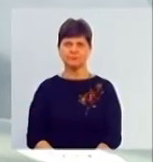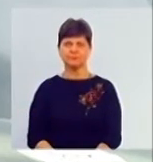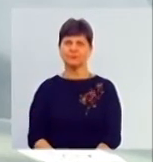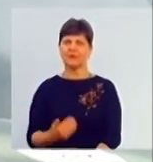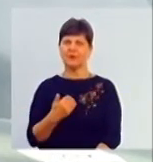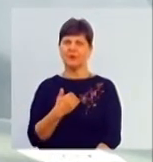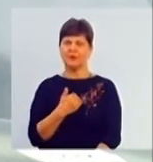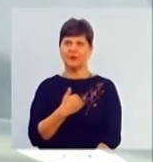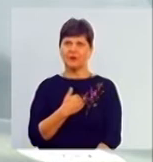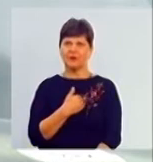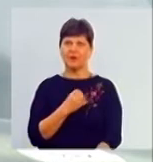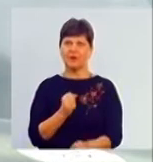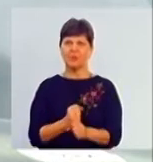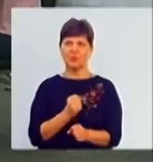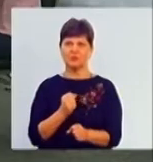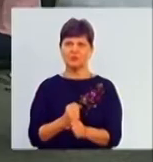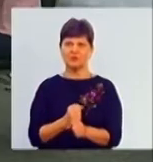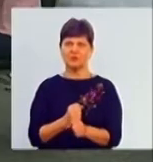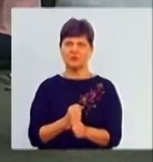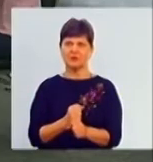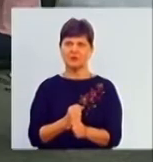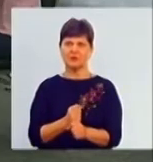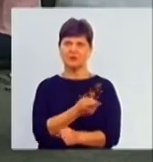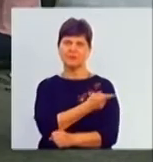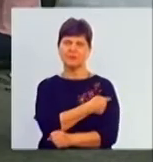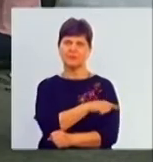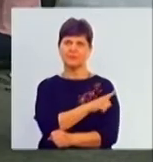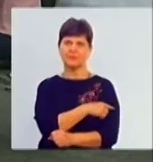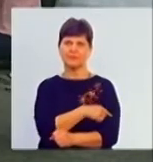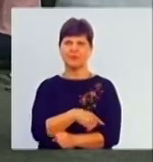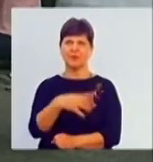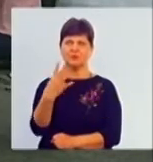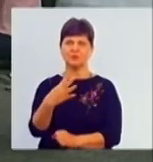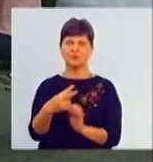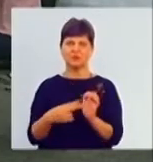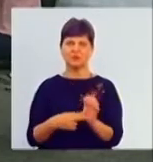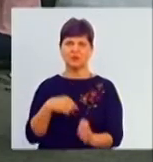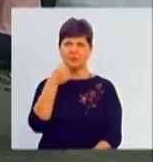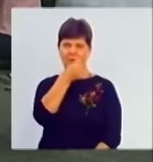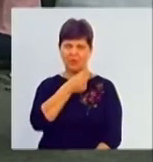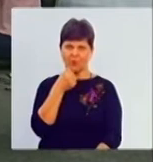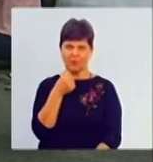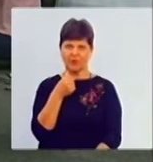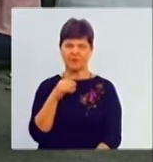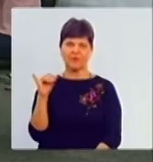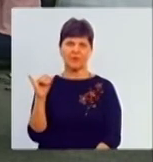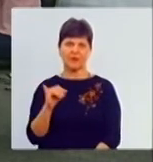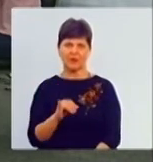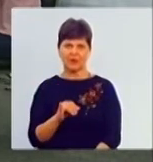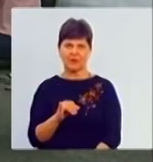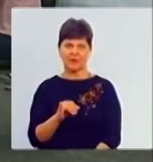Я пропрацювала в психіатричній клініці 47 років. І